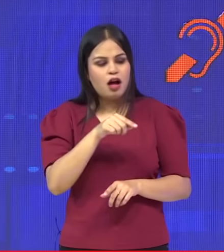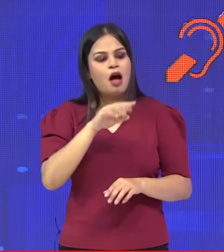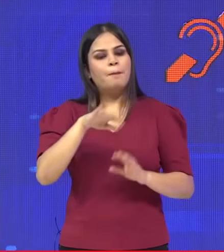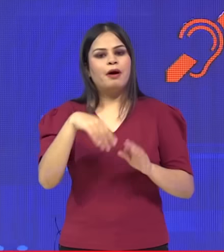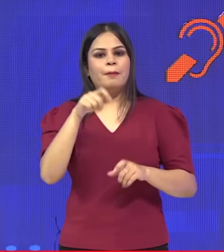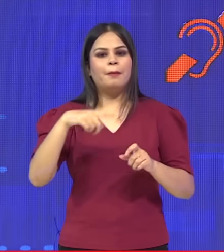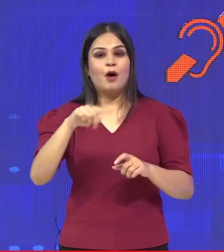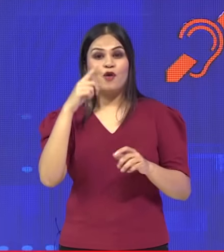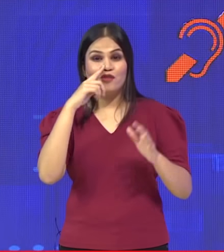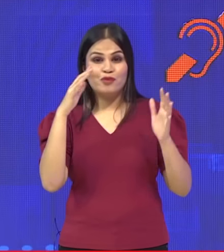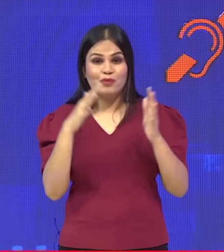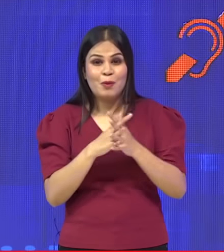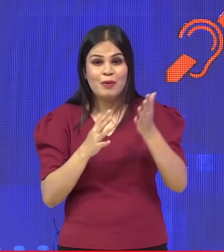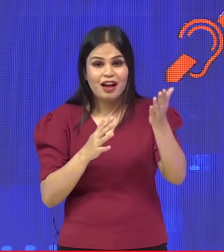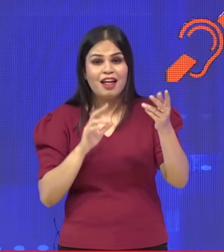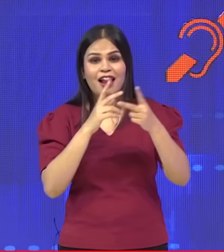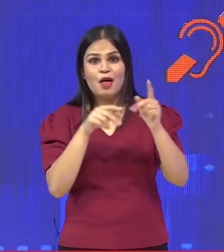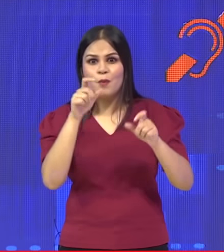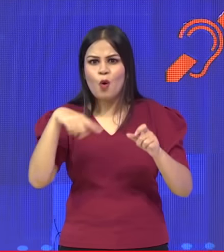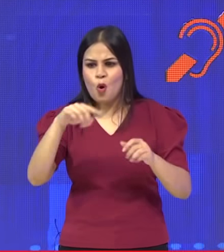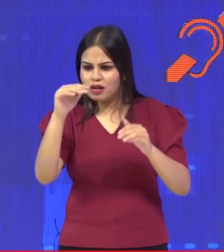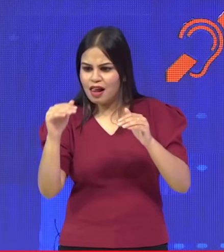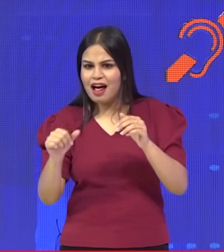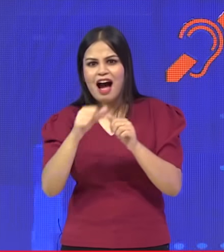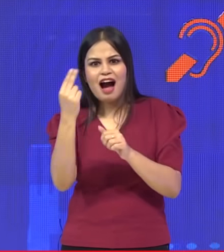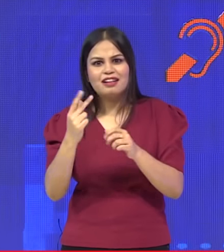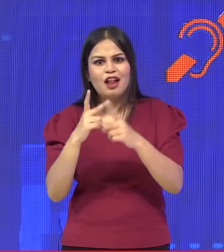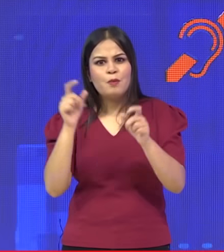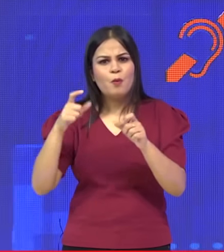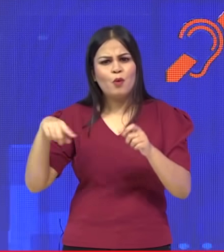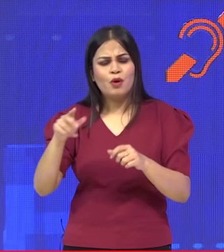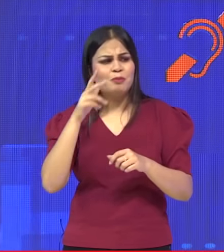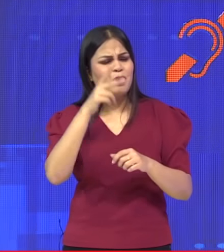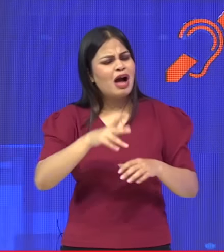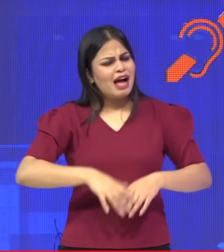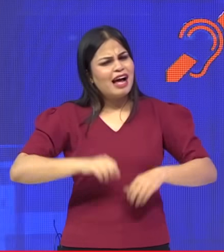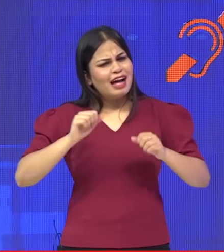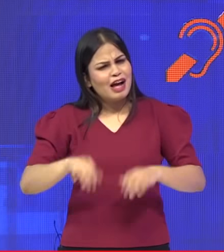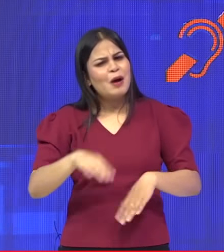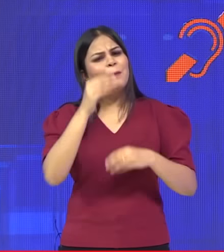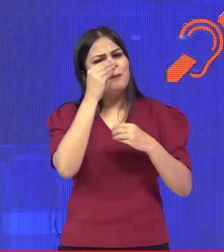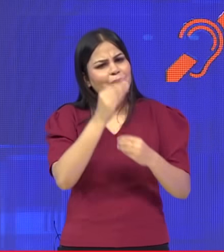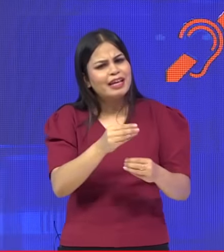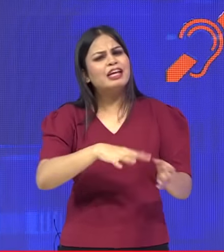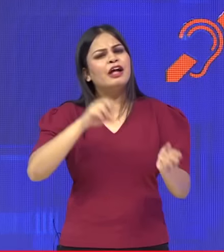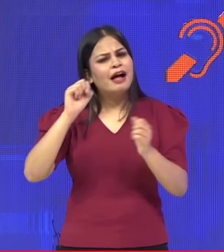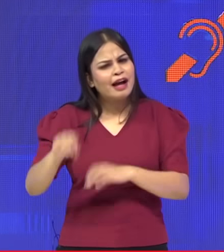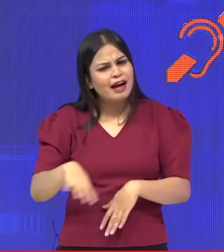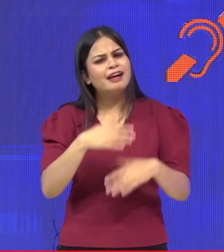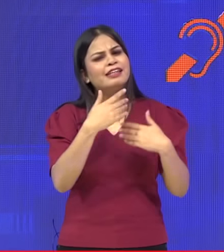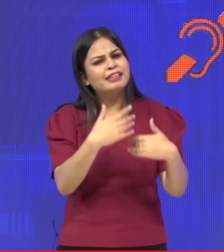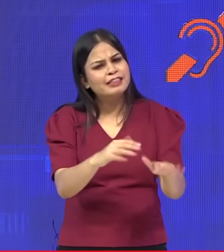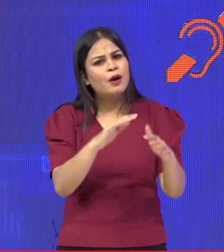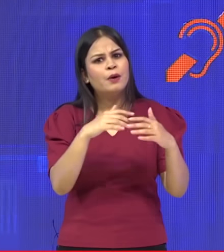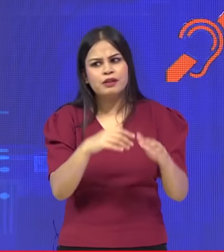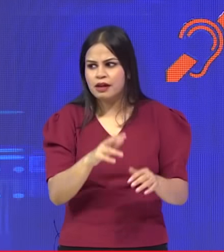गया जितने भी जिन्हें आर्टिस्ट हैं मार्च वगैरा निकाल दो भाई निकाल दो निकाल दो